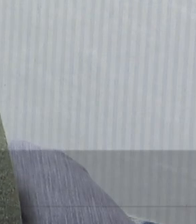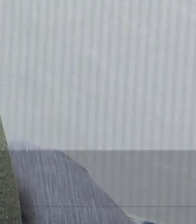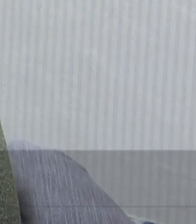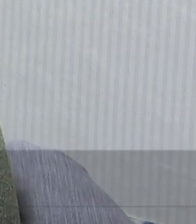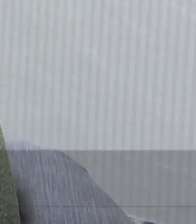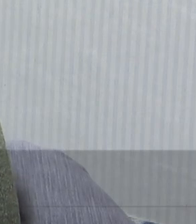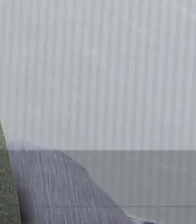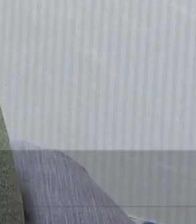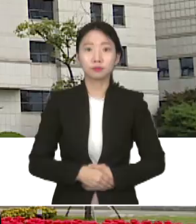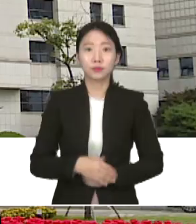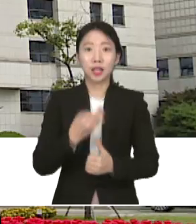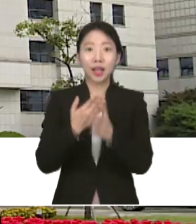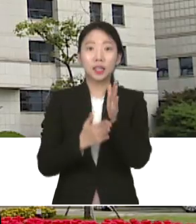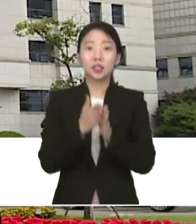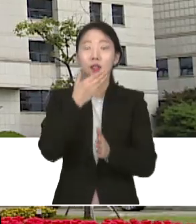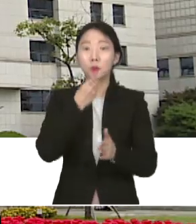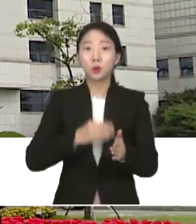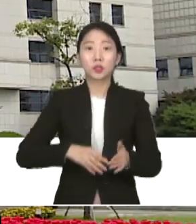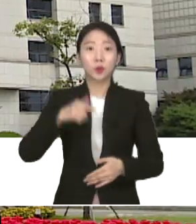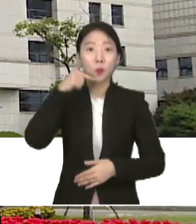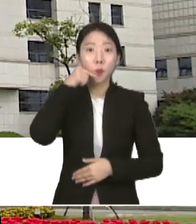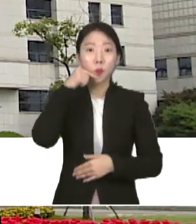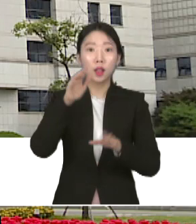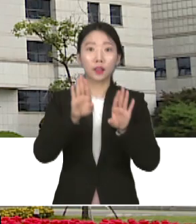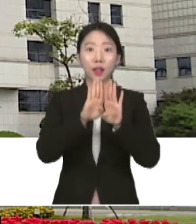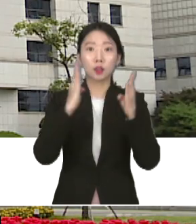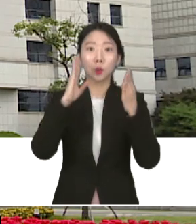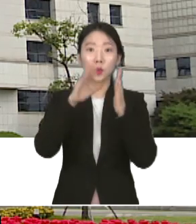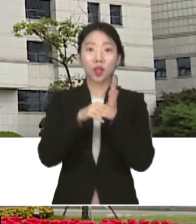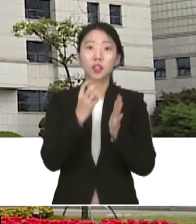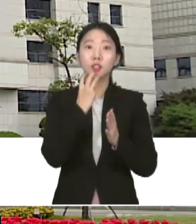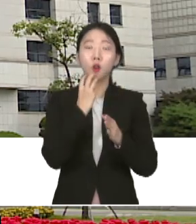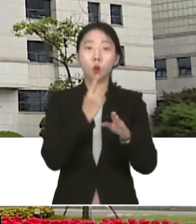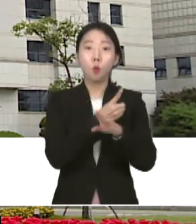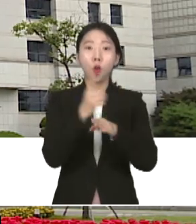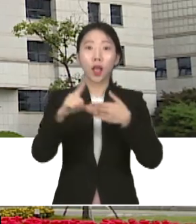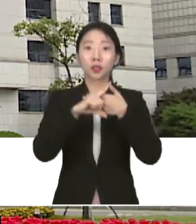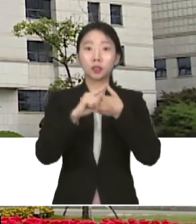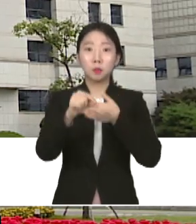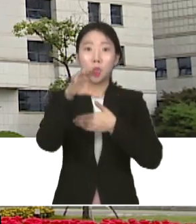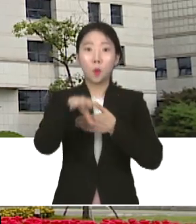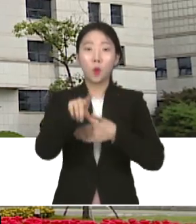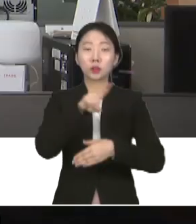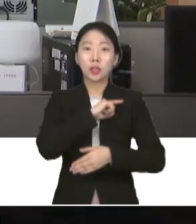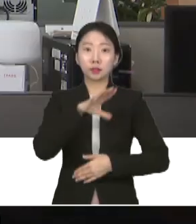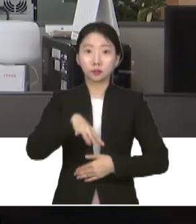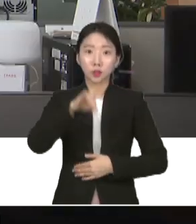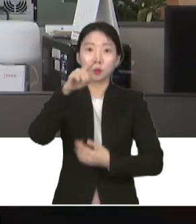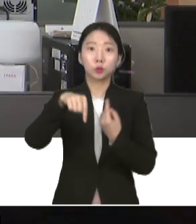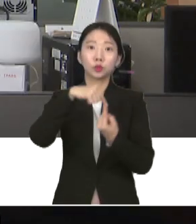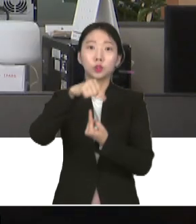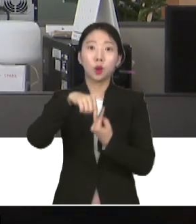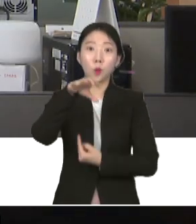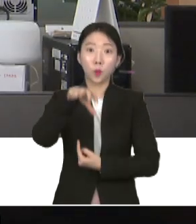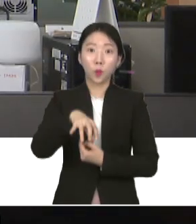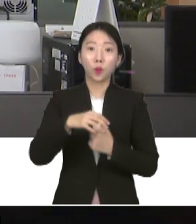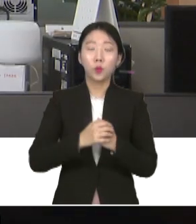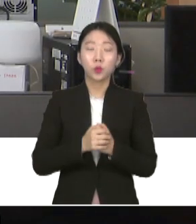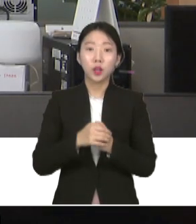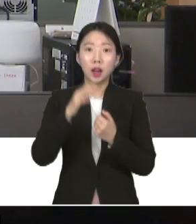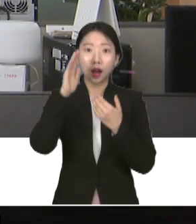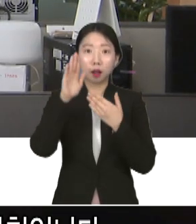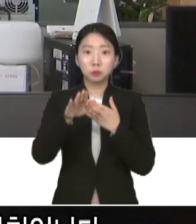너무 추후 체 뭐 안양시 복지 콜센터는 게 소 당시 서울을 제외한 지방자치단체에서는 최초로